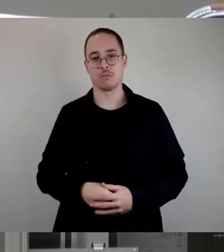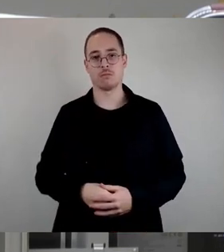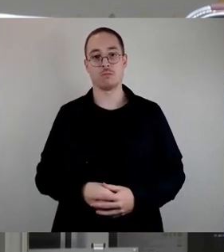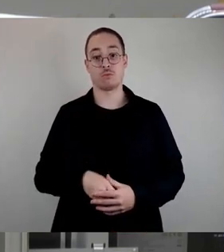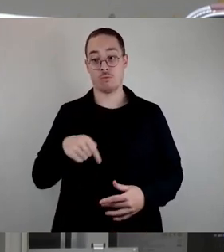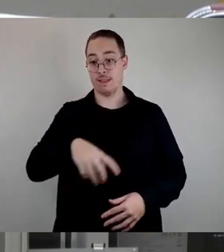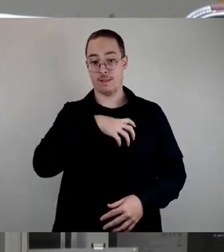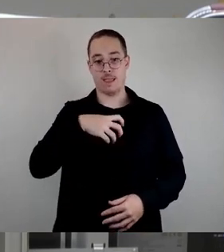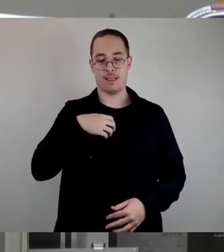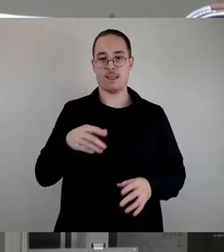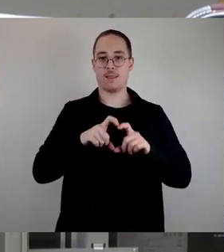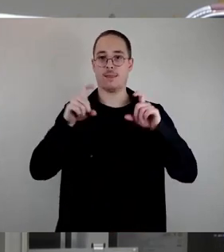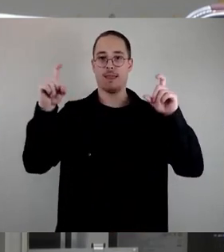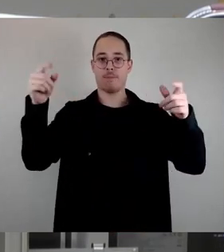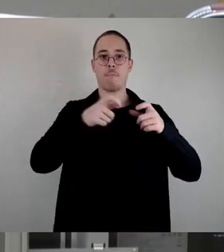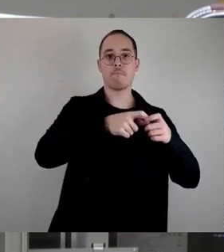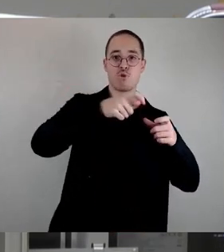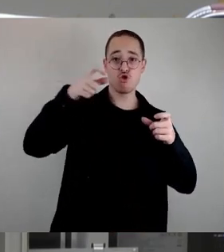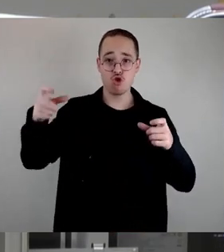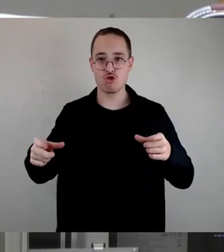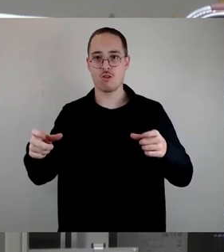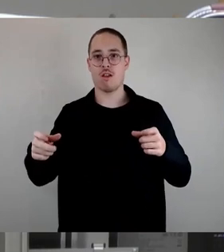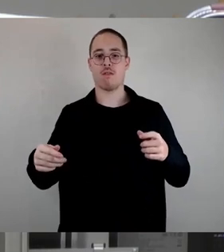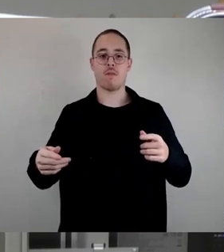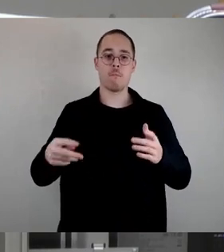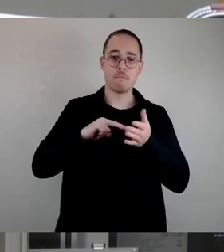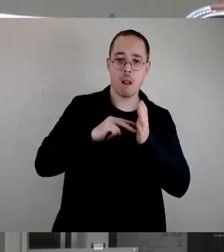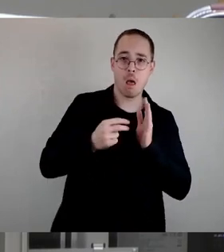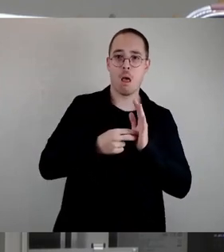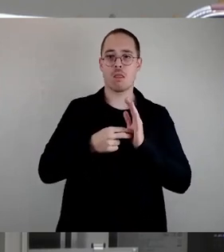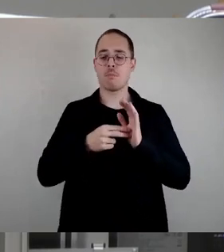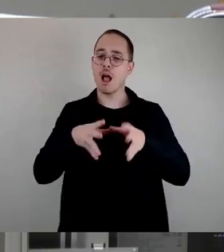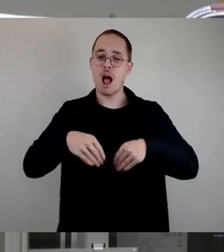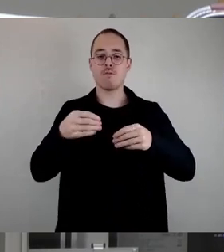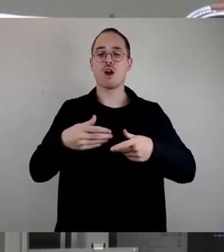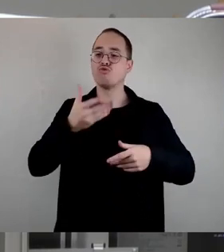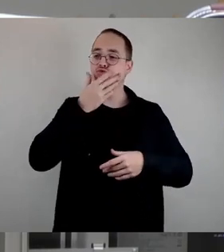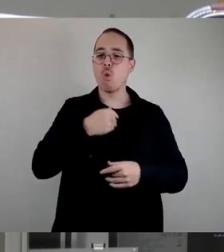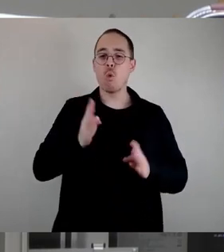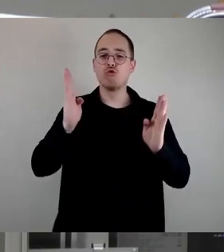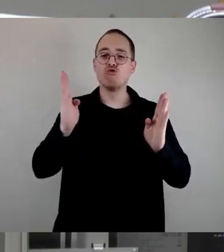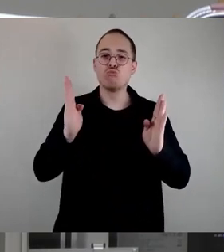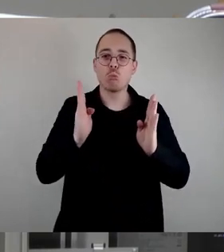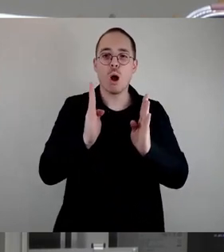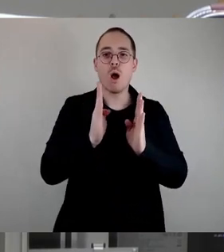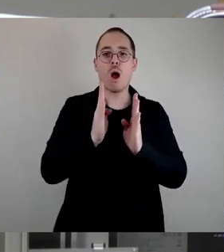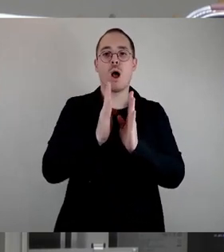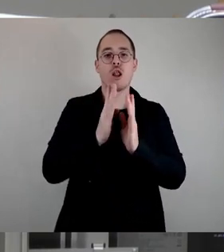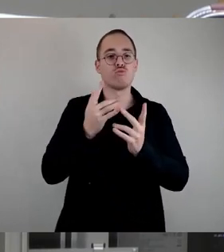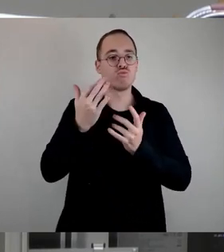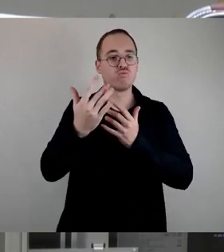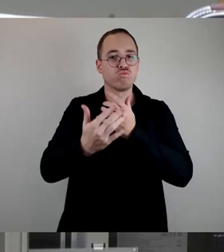geplant werden, dann sind es am Anfang immer ganz schöne, schmale Brücken und am Schluss ist es eine Autobahnbrücke. Es wurde hier auch schon angesprochen, was